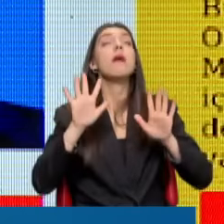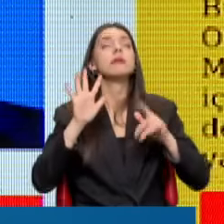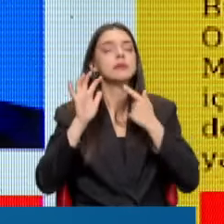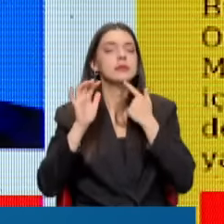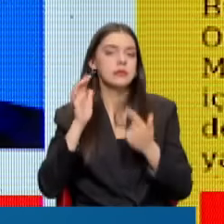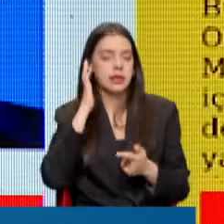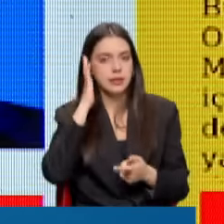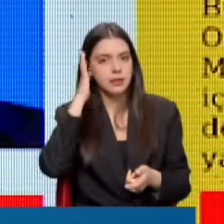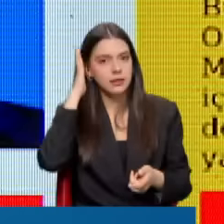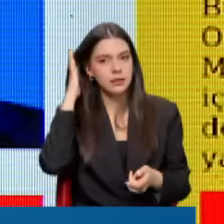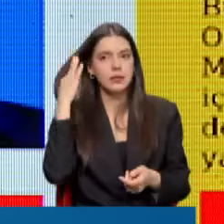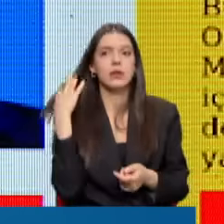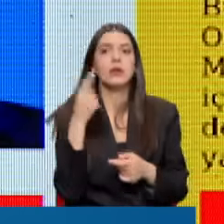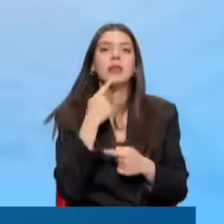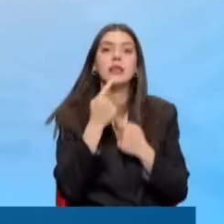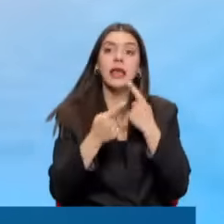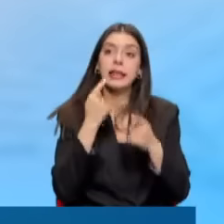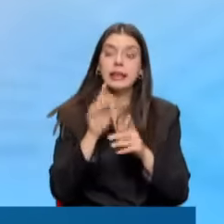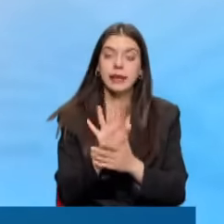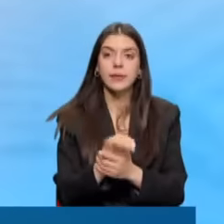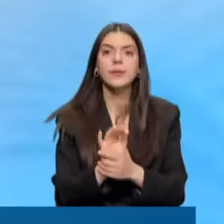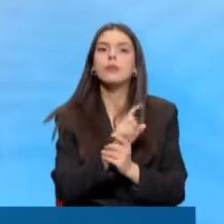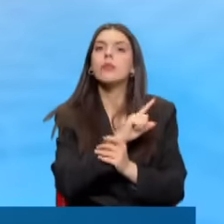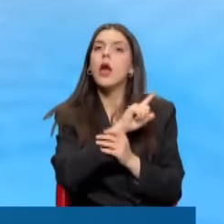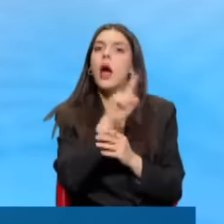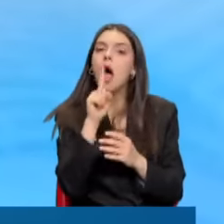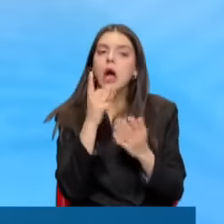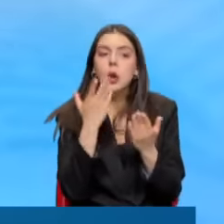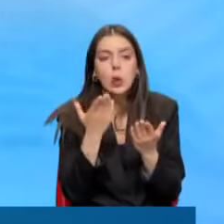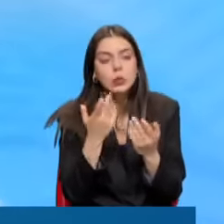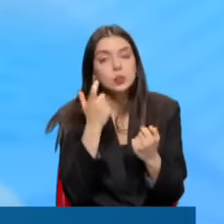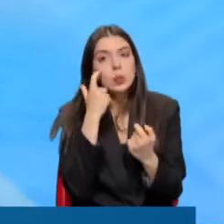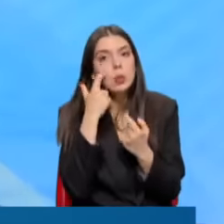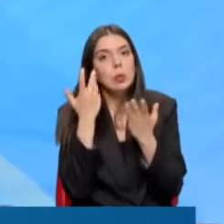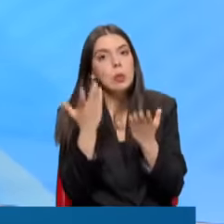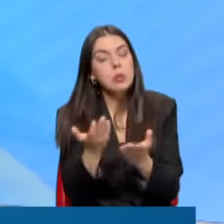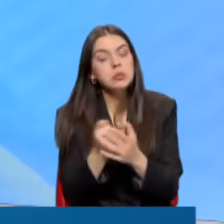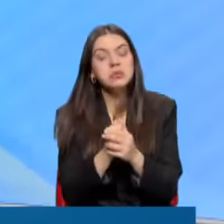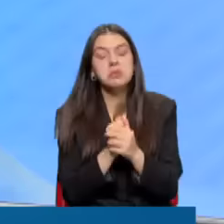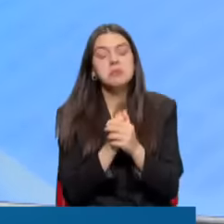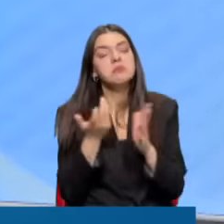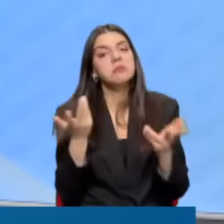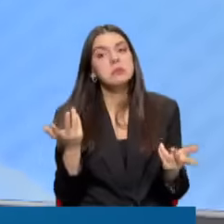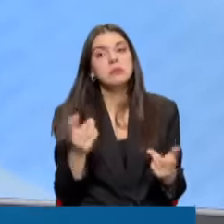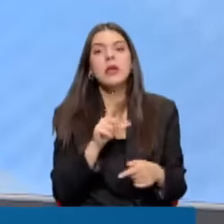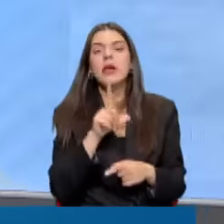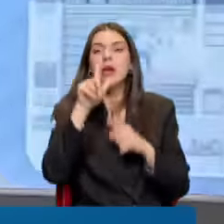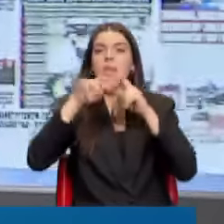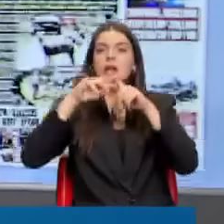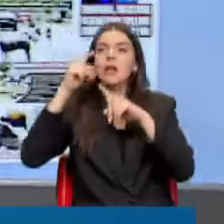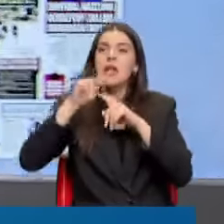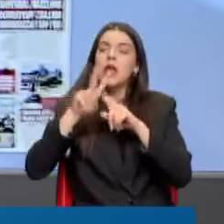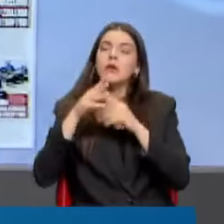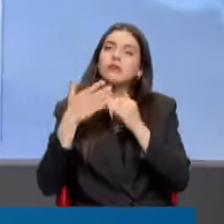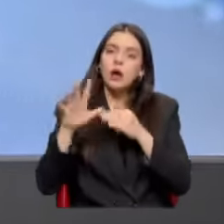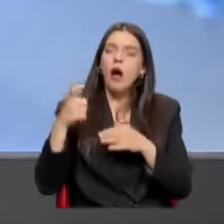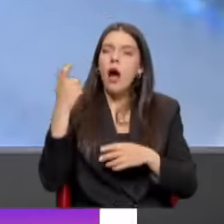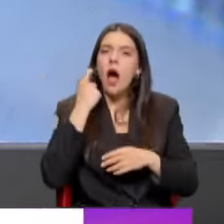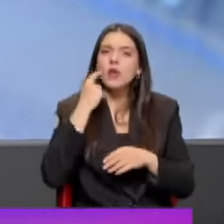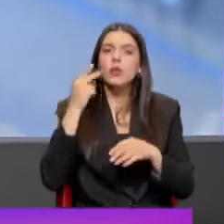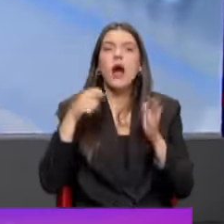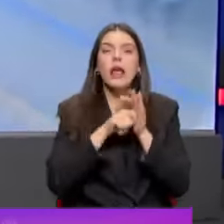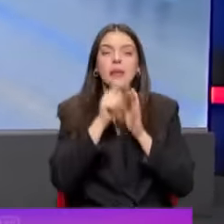ifadelerini kullandı diyor hayır uğurlu olsun efendim laiklikten uzak Atatürk'ün adının bile